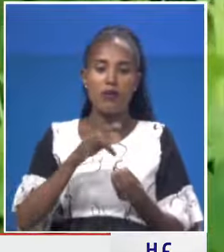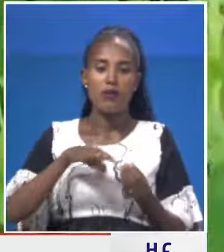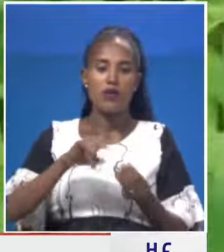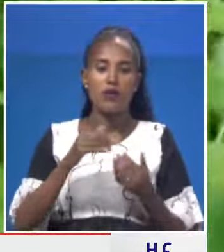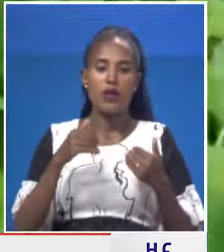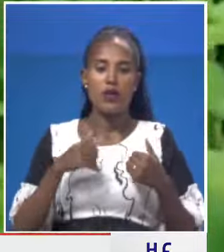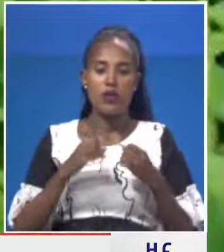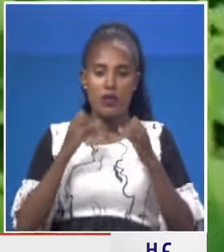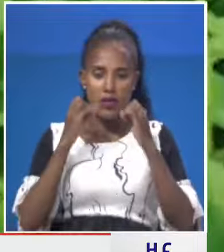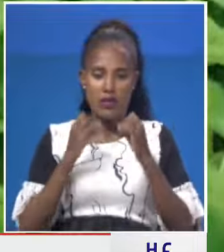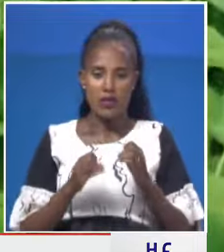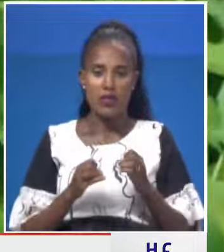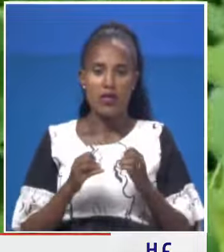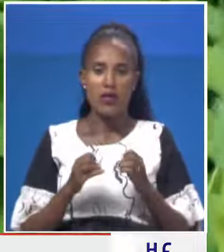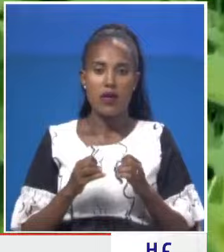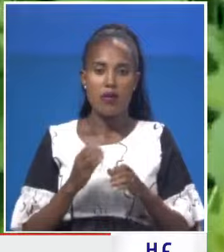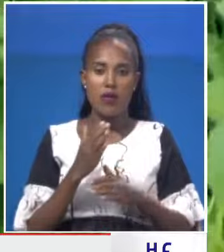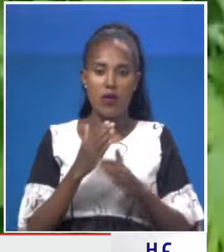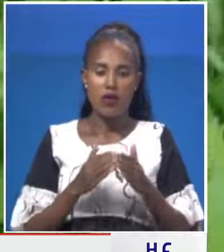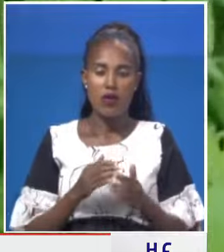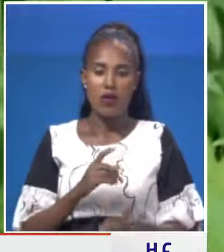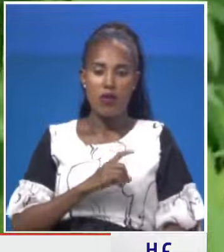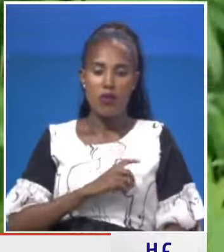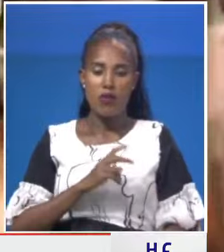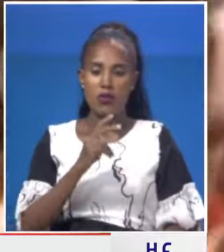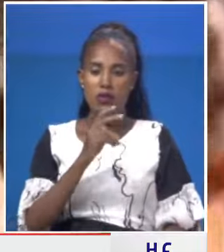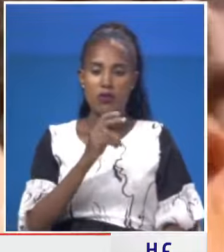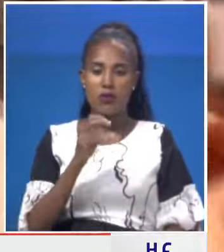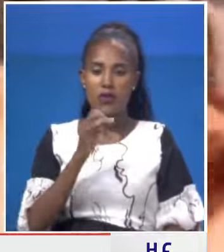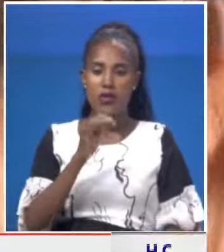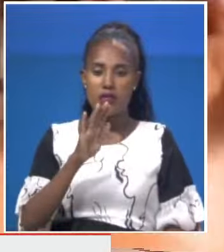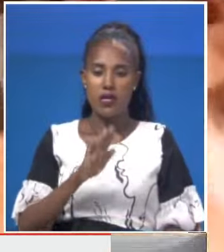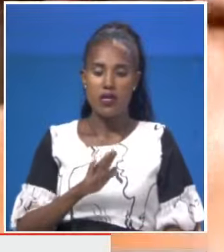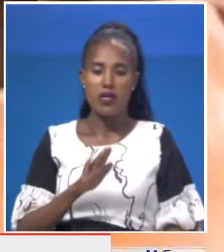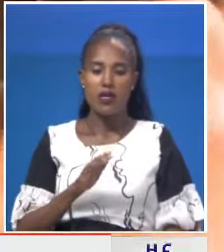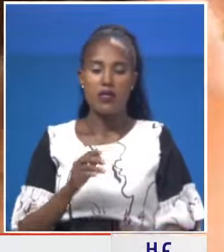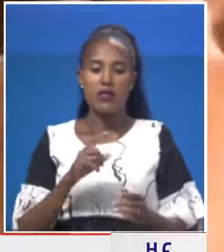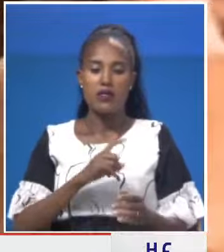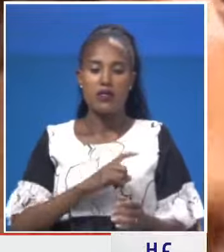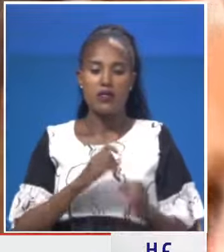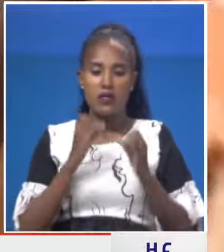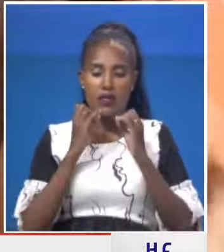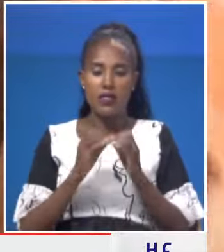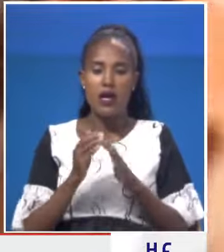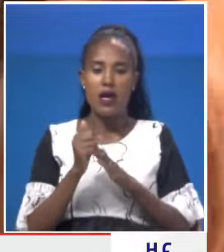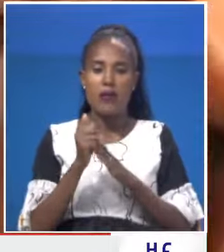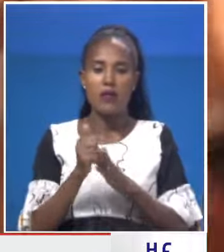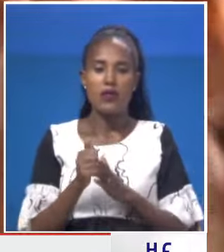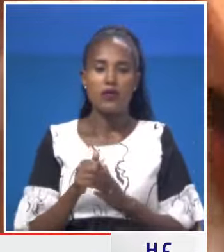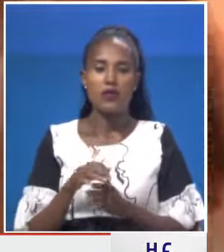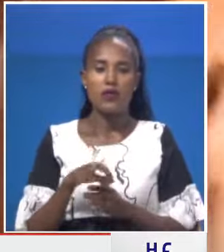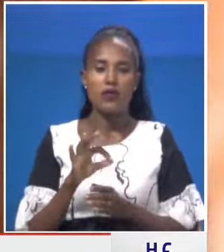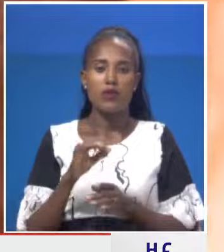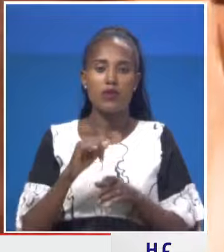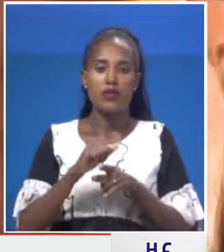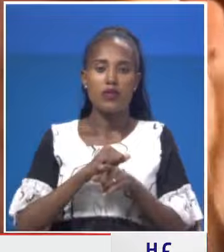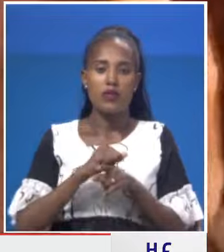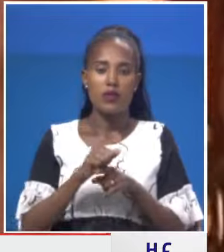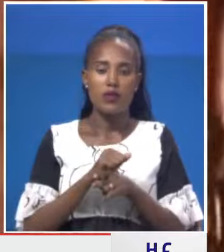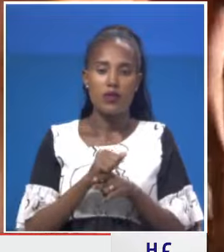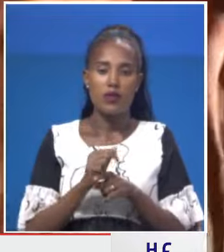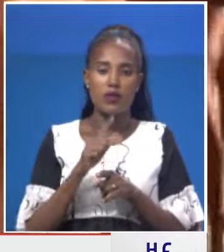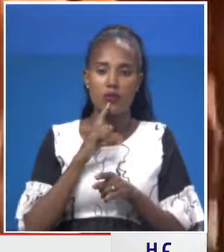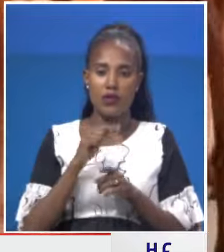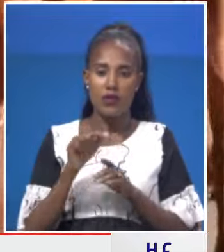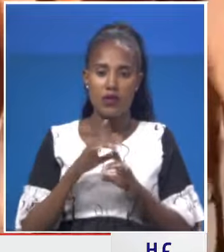የጸጥታ መዋቅር የፖሊስ የሚኒሻ የጸጥታ አመራሮች በተገቢ መንገድ እንዲሰለጥኑ ነው